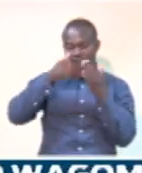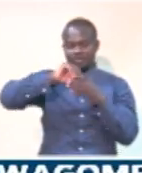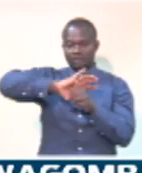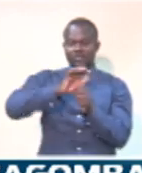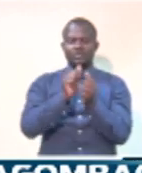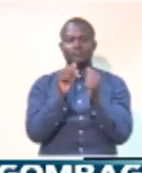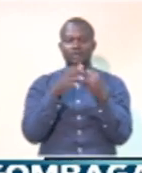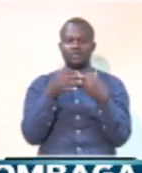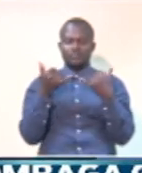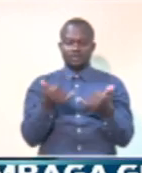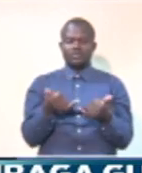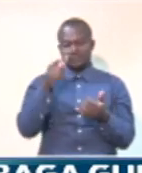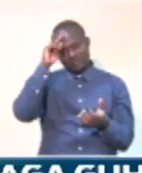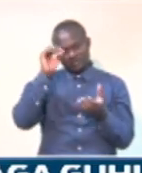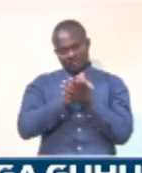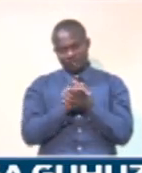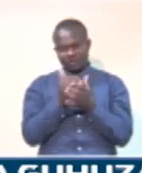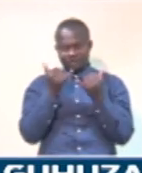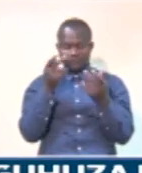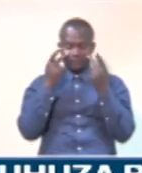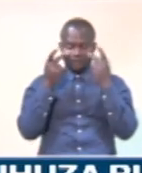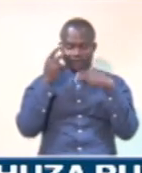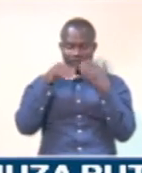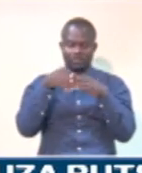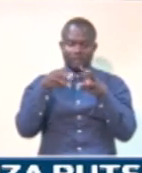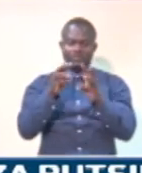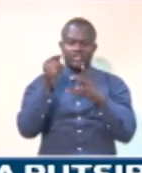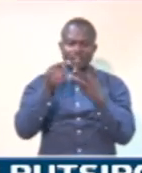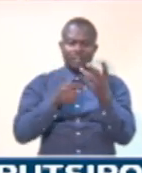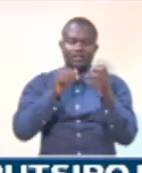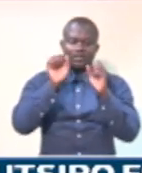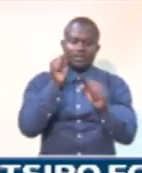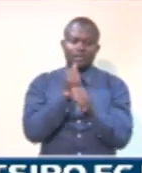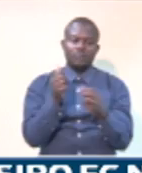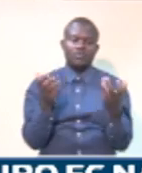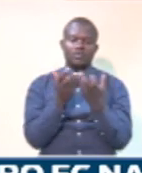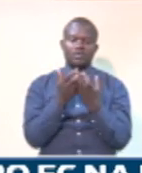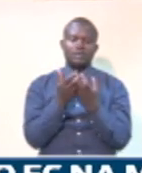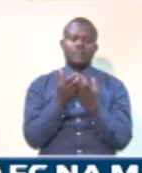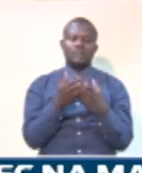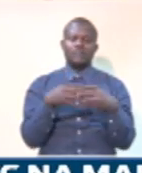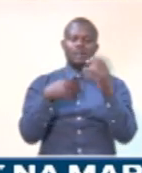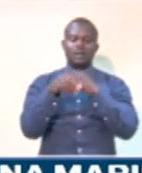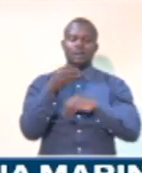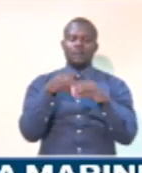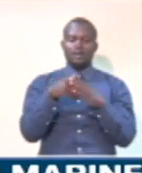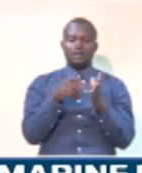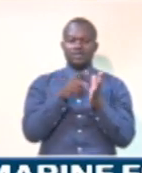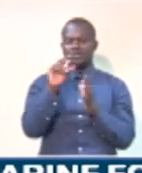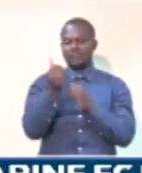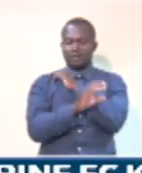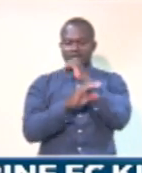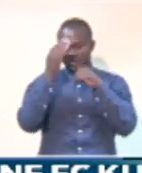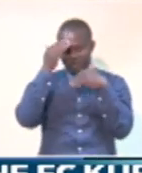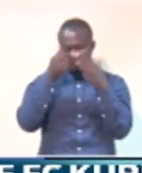hari icyizere ugasanga rero wenda mu byo twashoboye gukora harimo kuhuza abikorezi n'abatumiza mu mahanga kugira ngo